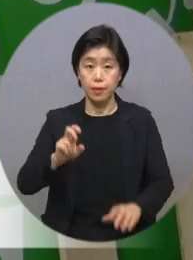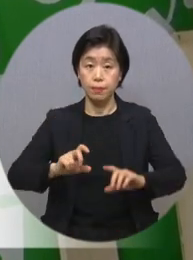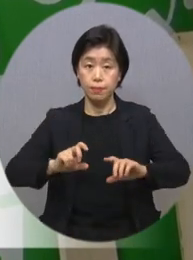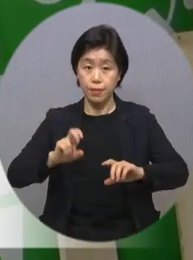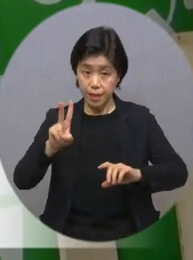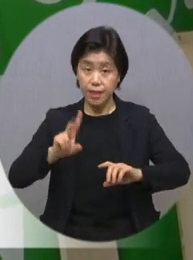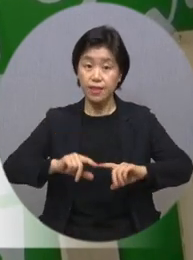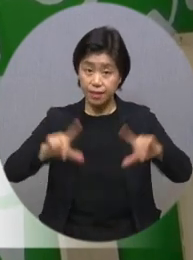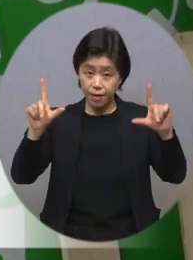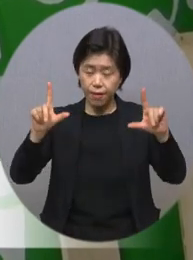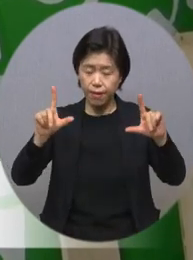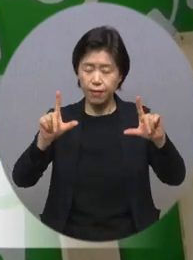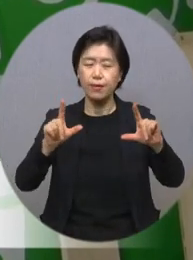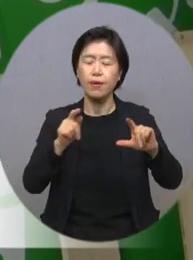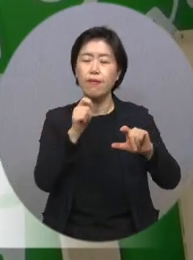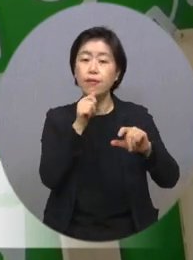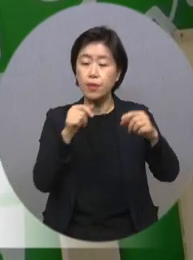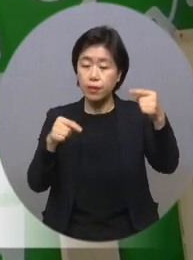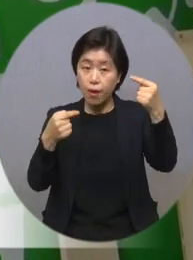2022년 구정설을 맞이해서